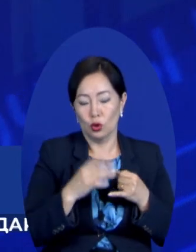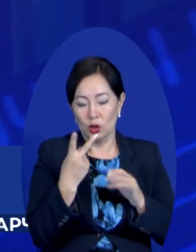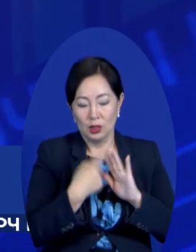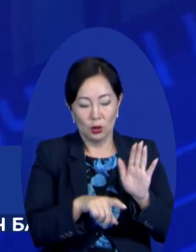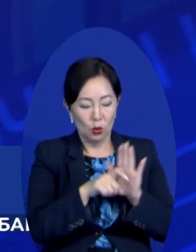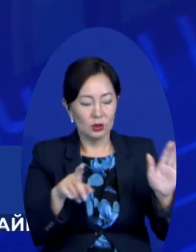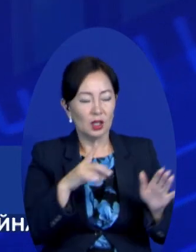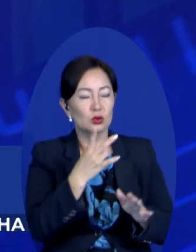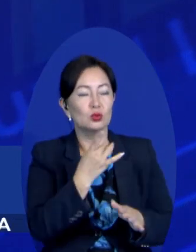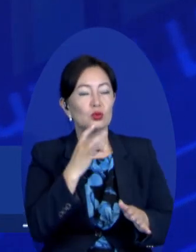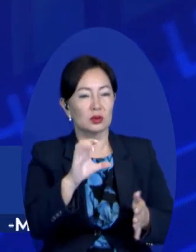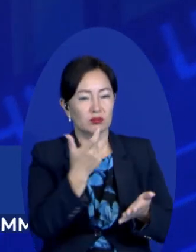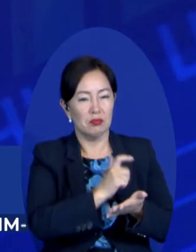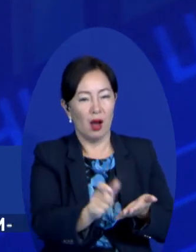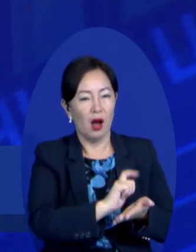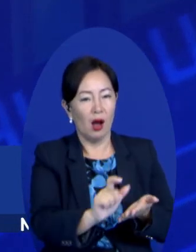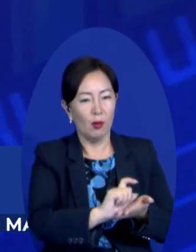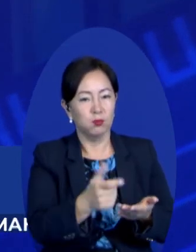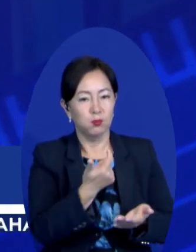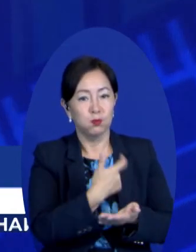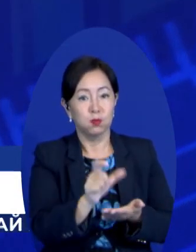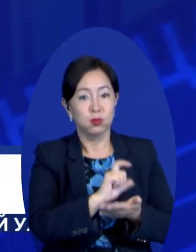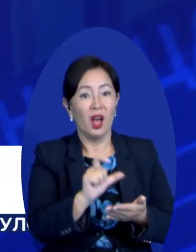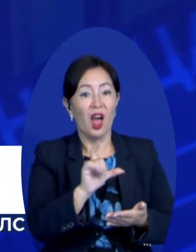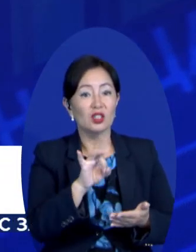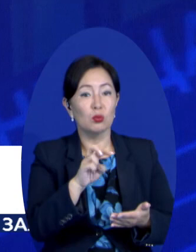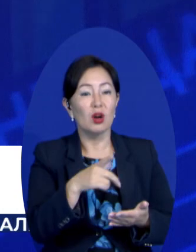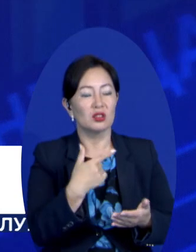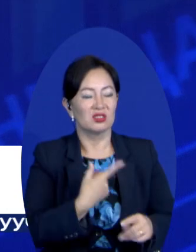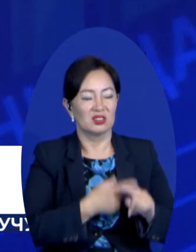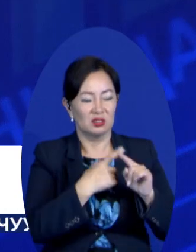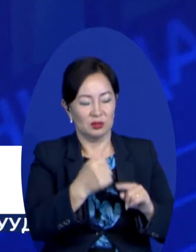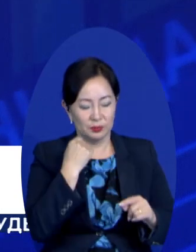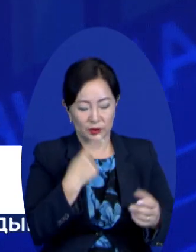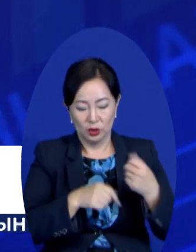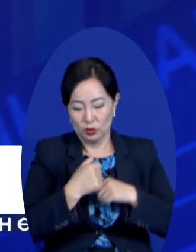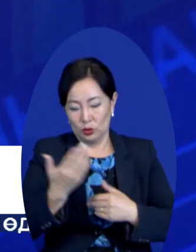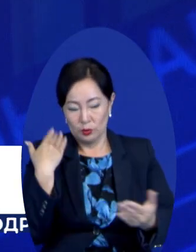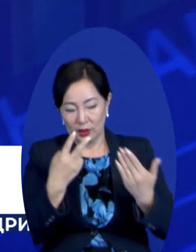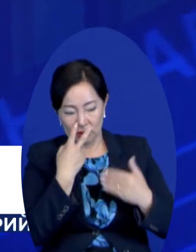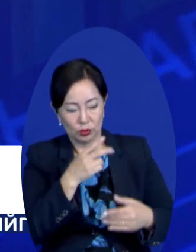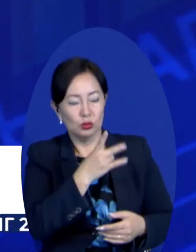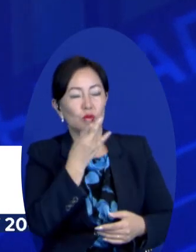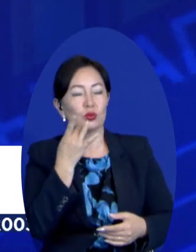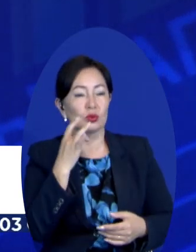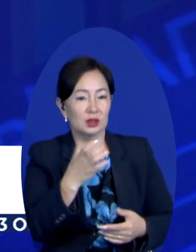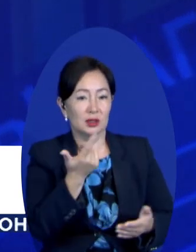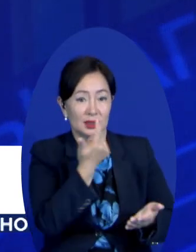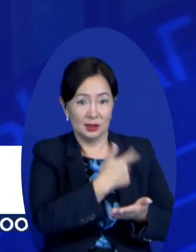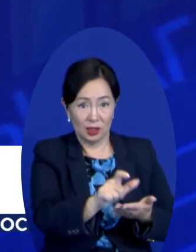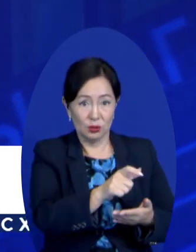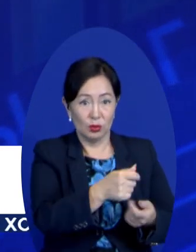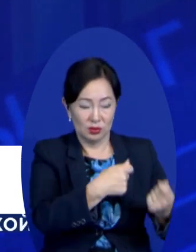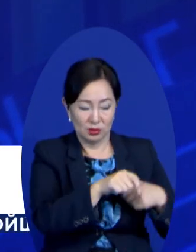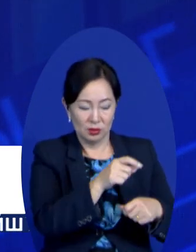нүүрсний экспорт бол нэлээд эрчимжсэн байгаа. За түрүү жилийн одоо мөн үетэй харьцуулах юм бол баг нүүрсний одоо гарч байгаа одоо экспортлж гарч байгаа